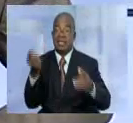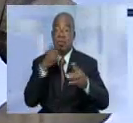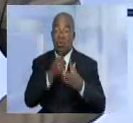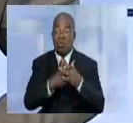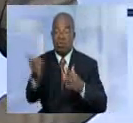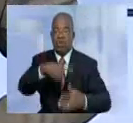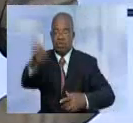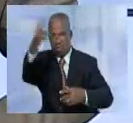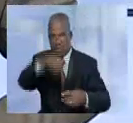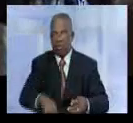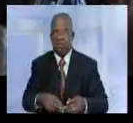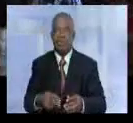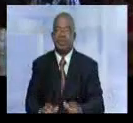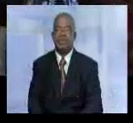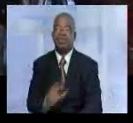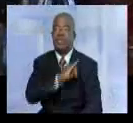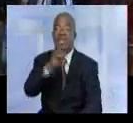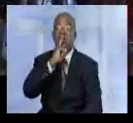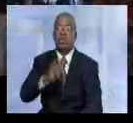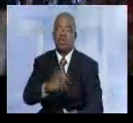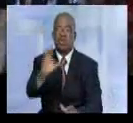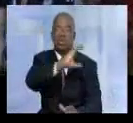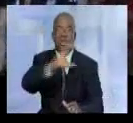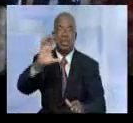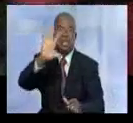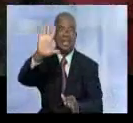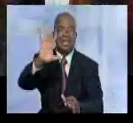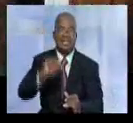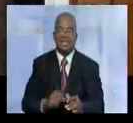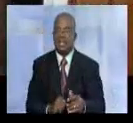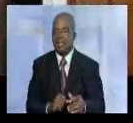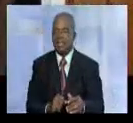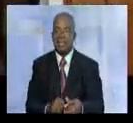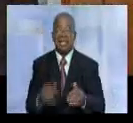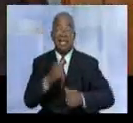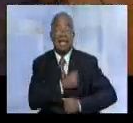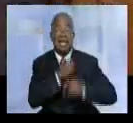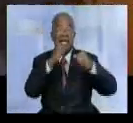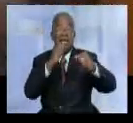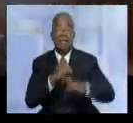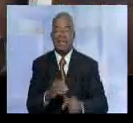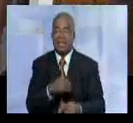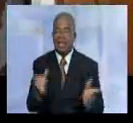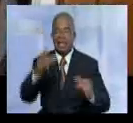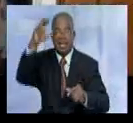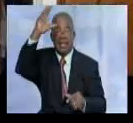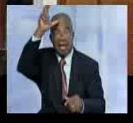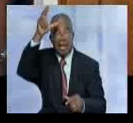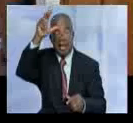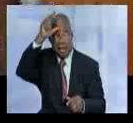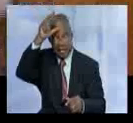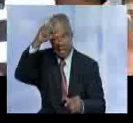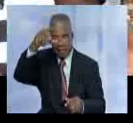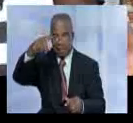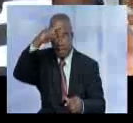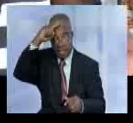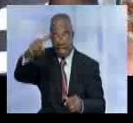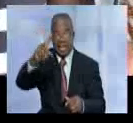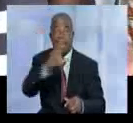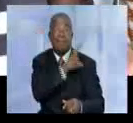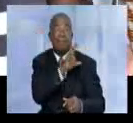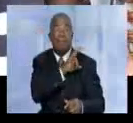Broukouamé. Ils sont 105 au total à se présenter au ministre en charge de la Défense, Paul Kofi Kofi, ce mardi.